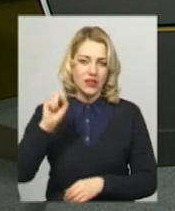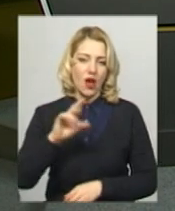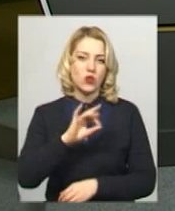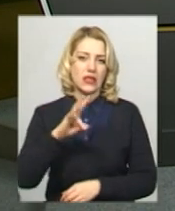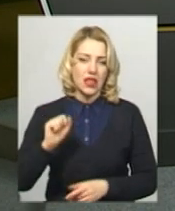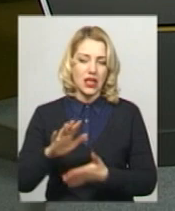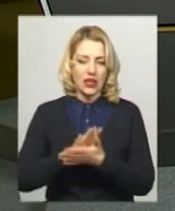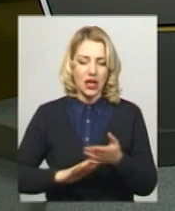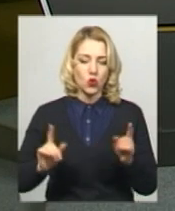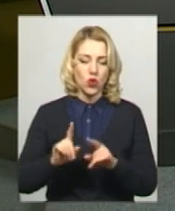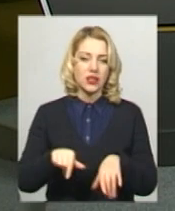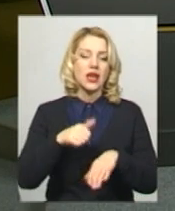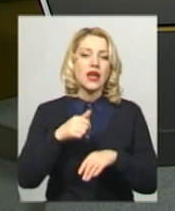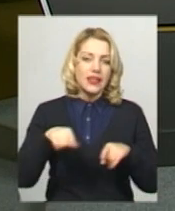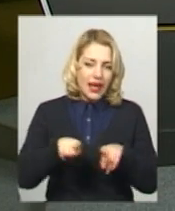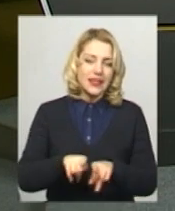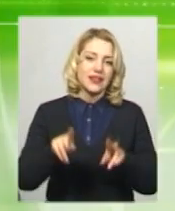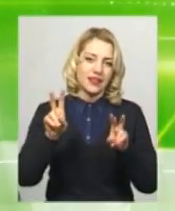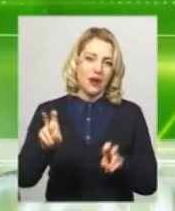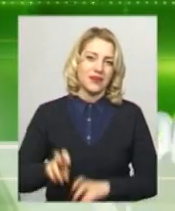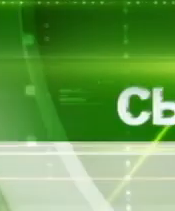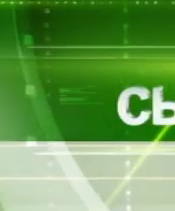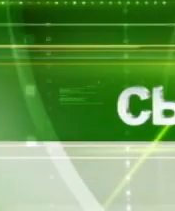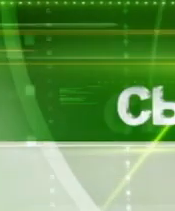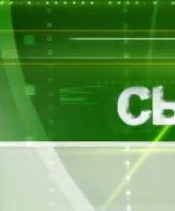Фіновська. Далі коротко про такі теми.